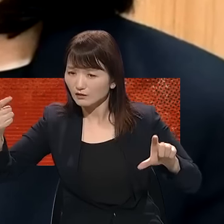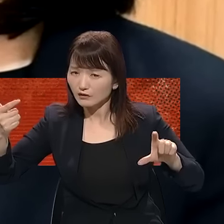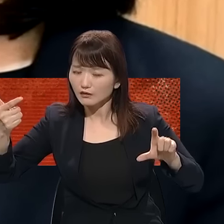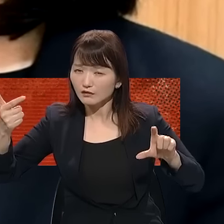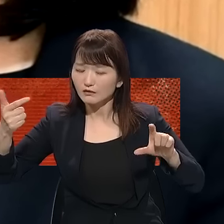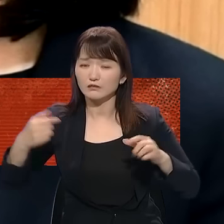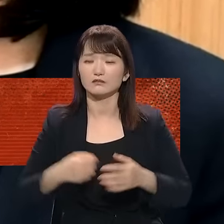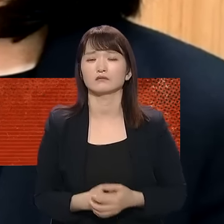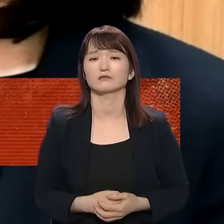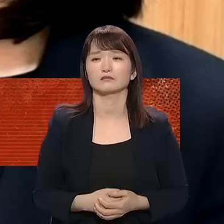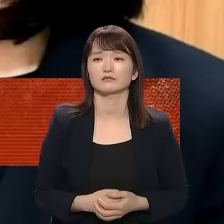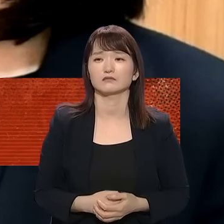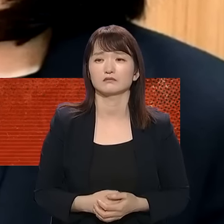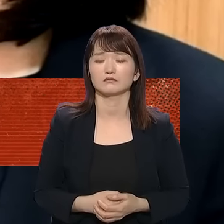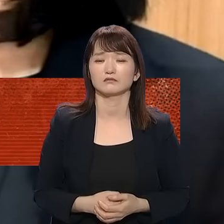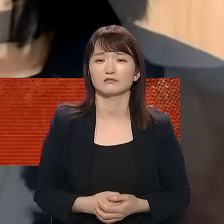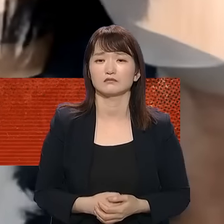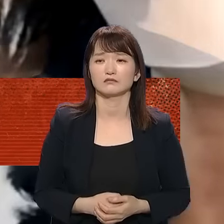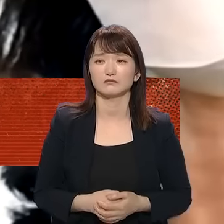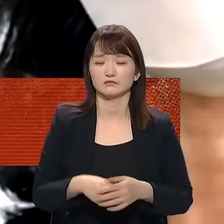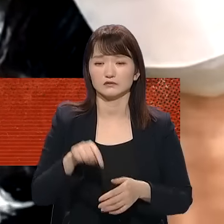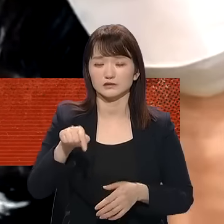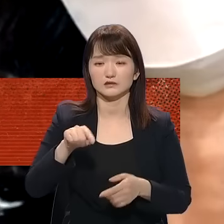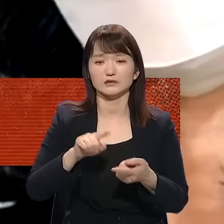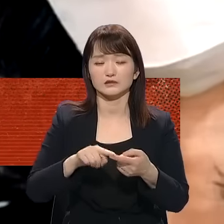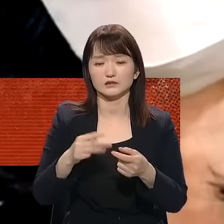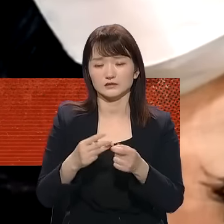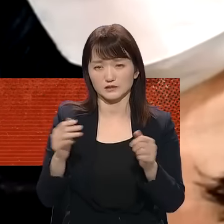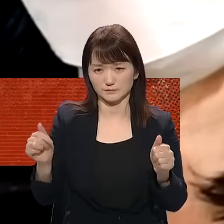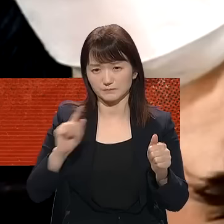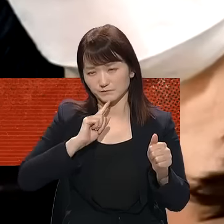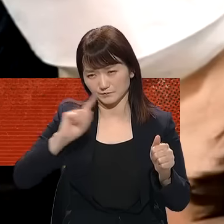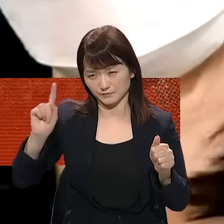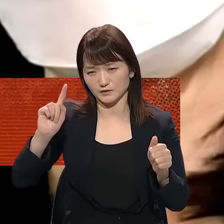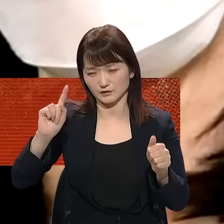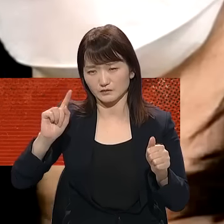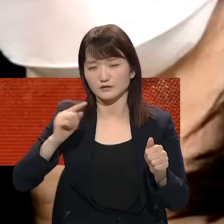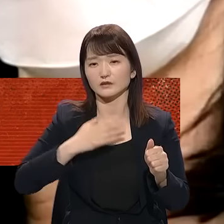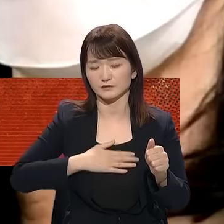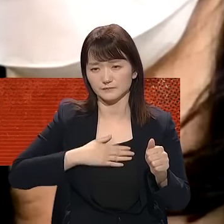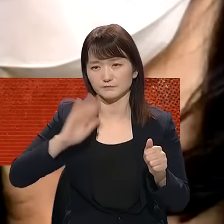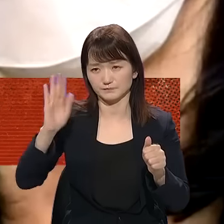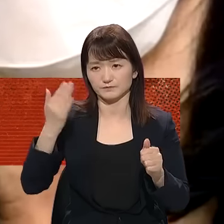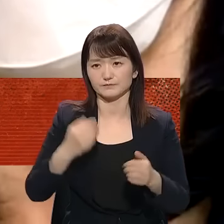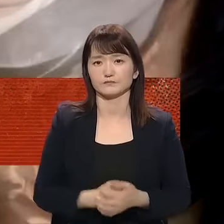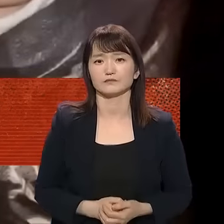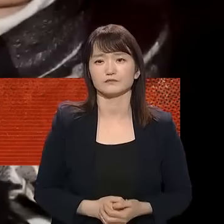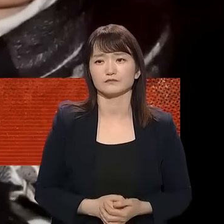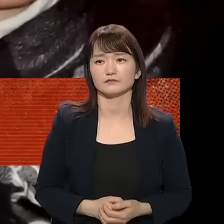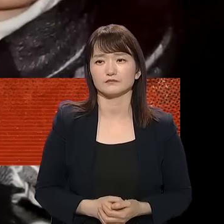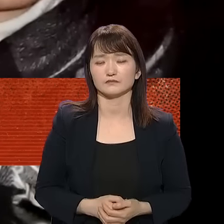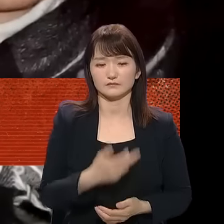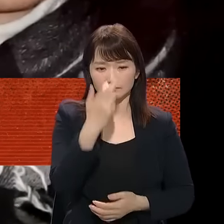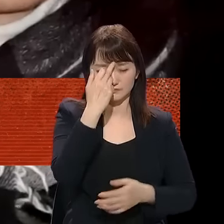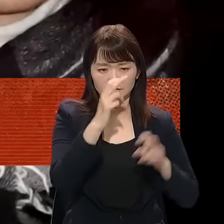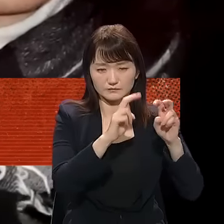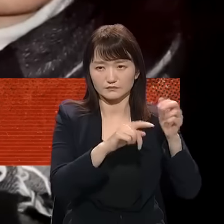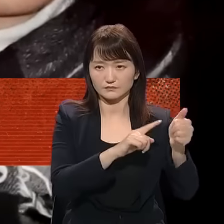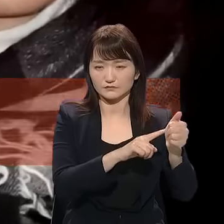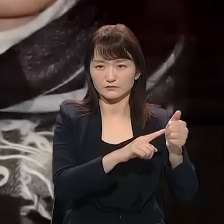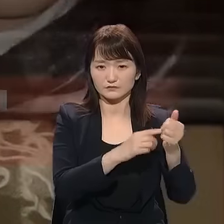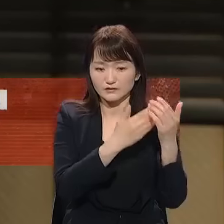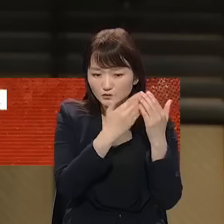있 정도가 아니라 완전히 극과 극이라서이 부분 대법원까지 가봐야 되는데 문제는요 소송이 이거 하나만 있는게 아닙니다 지금 최태원 회장의